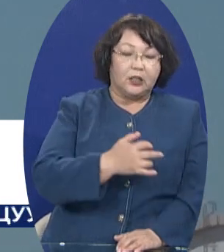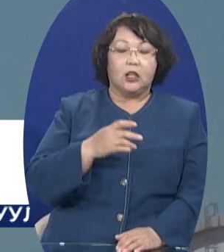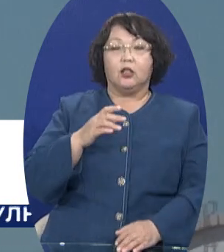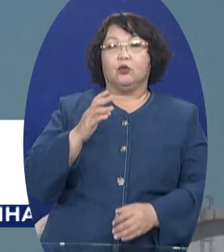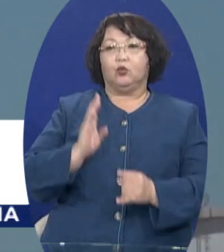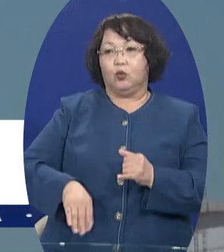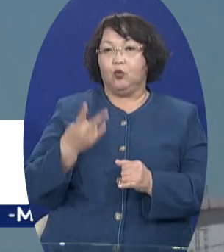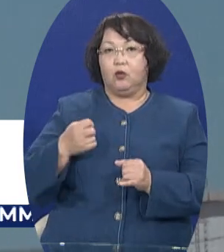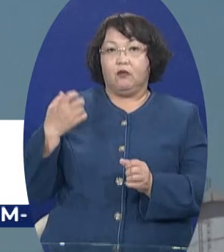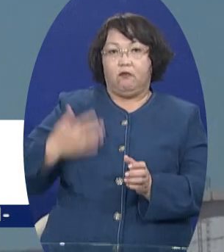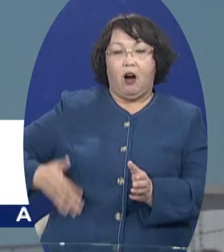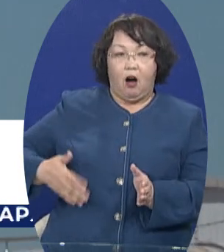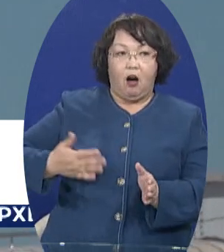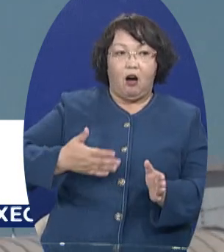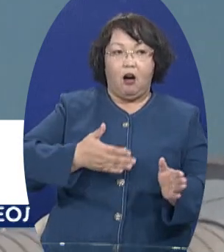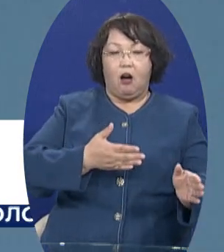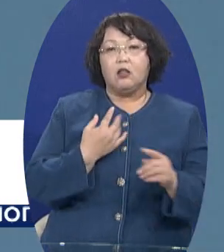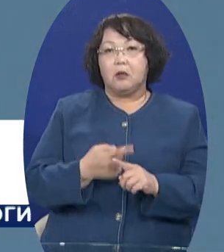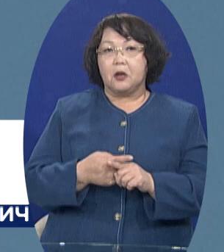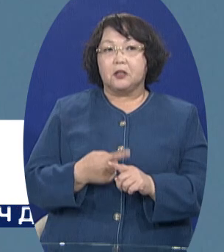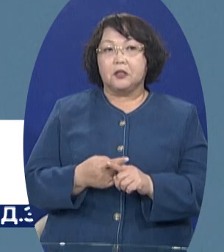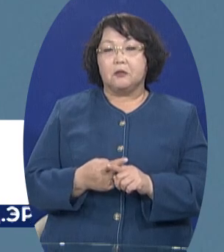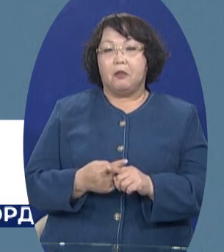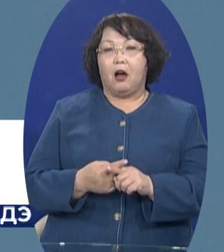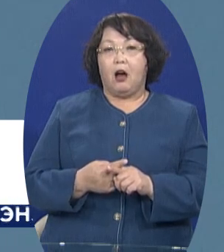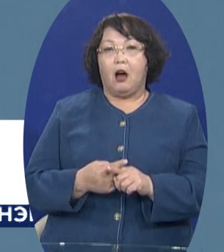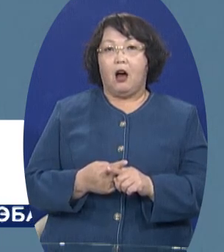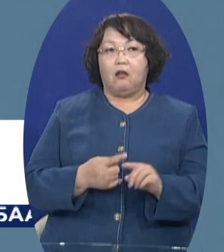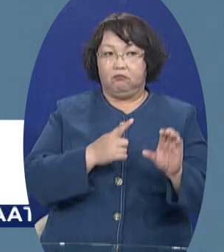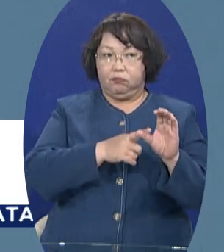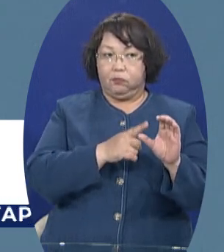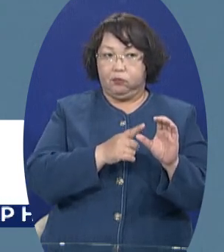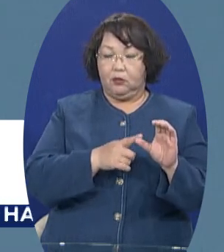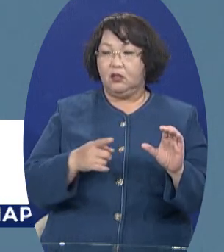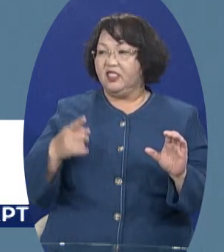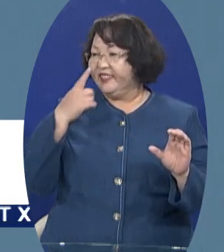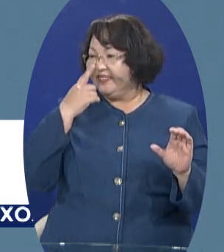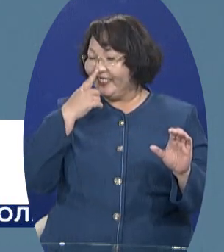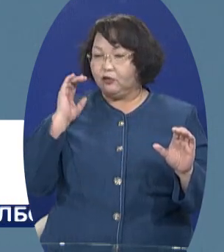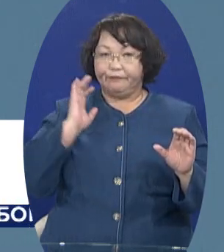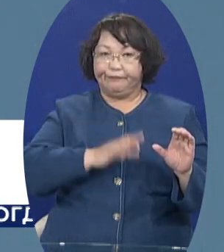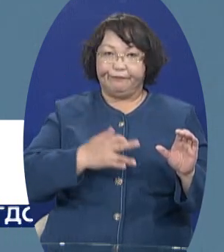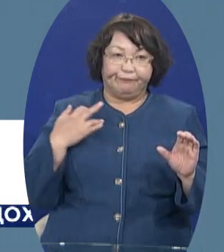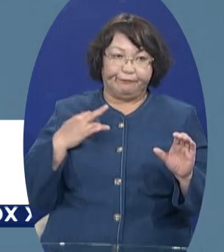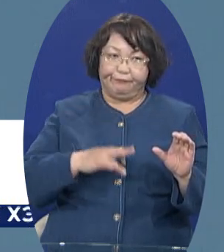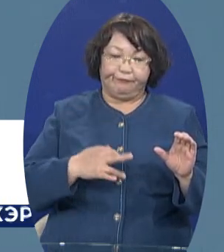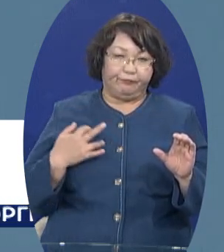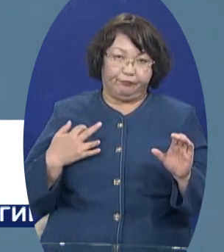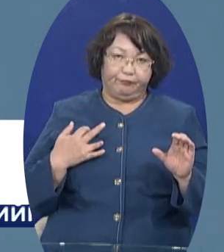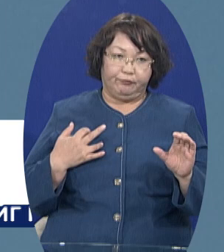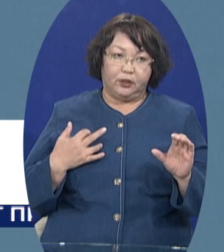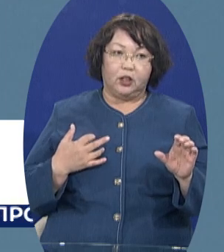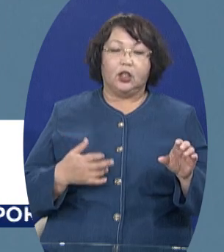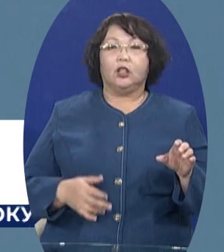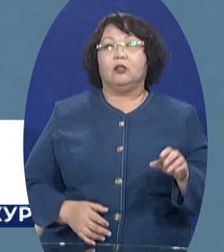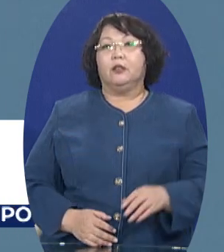үед нэмэгдсэн гэдгийг Йонхап мэдээллийн агентлаг дурджээ. За үүнээс гадна бүгд найрамд гарчсан Солонгос ард улс бас нэгэн чиглэлийн нислэгийг сэргээж байгаа талаар